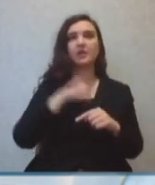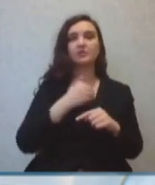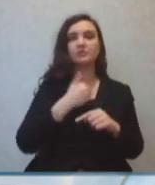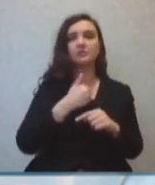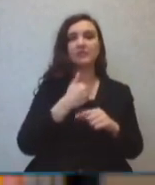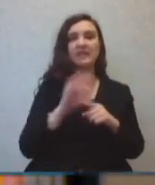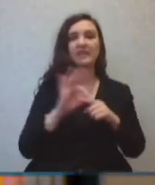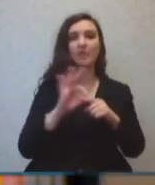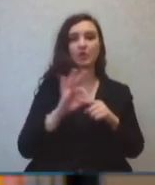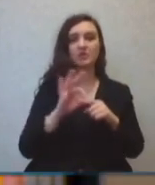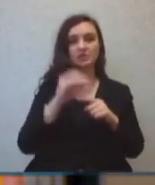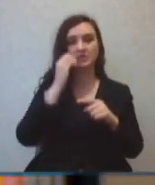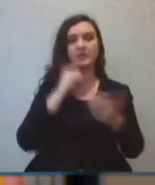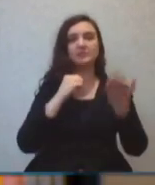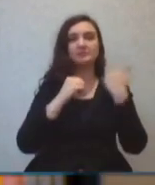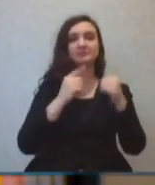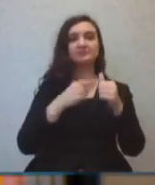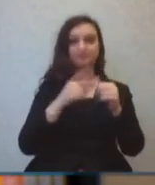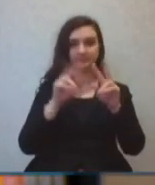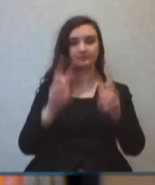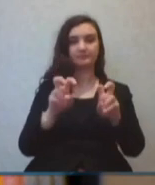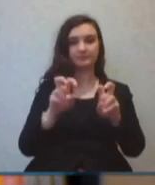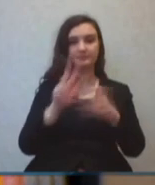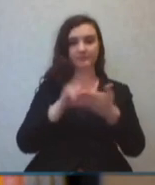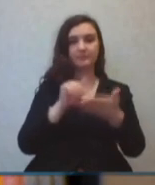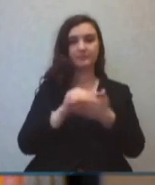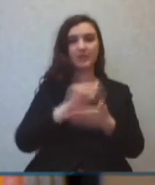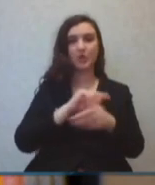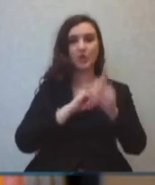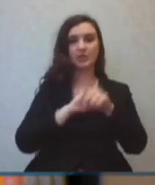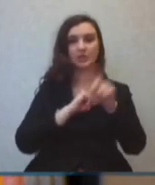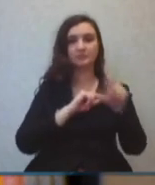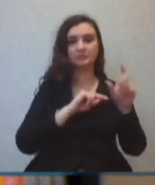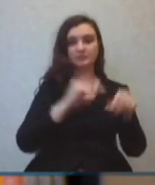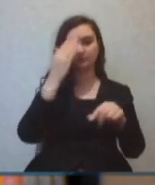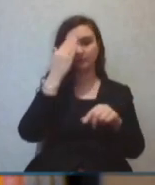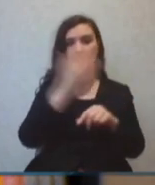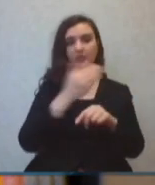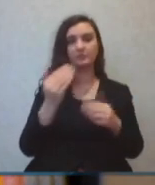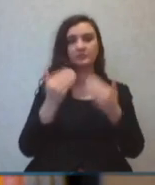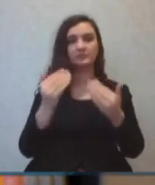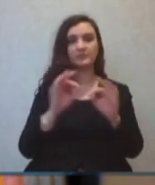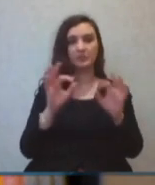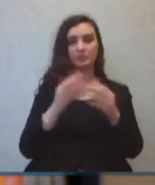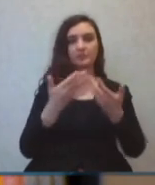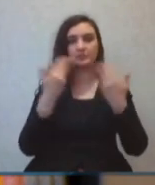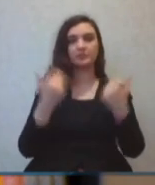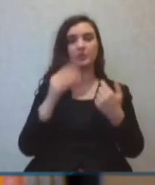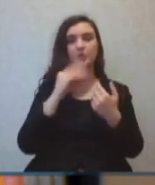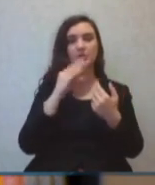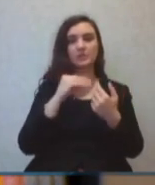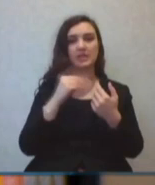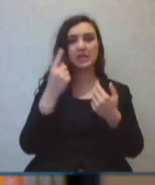მდგომარეობათა ნევროზი, ძველი დასახელება მაპატიონ კოლეგებმა, მაგრამ მოსახლეობისთვის საუბრობ, როდესაც